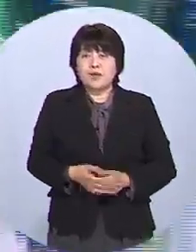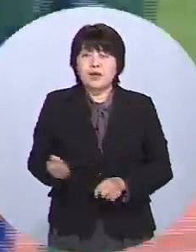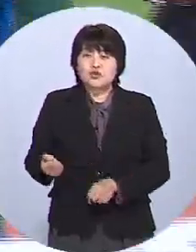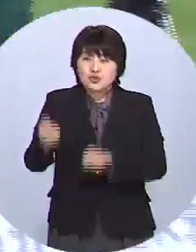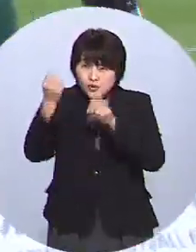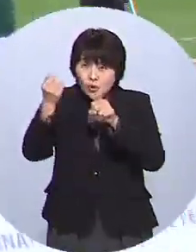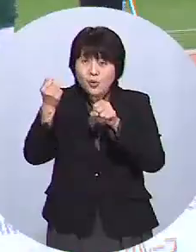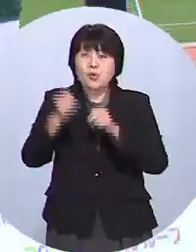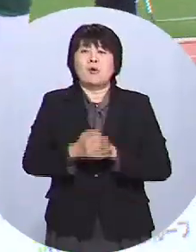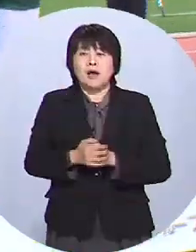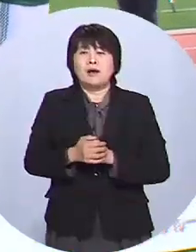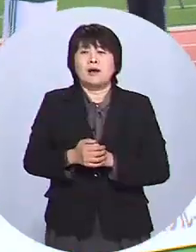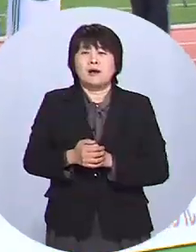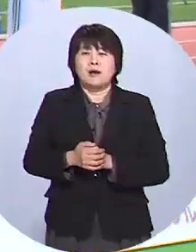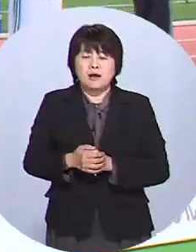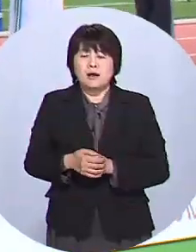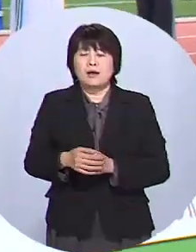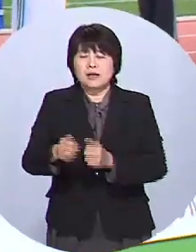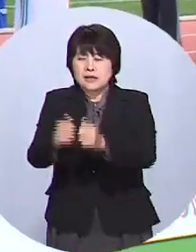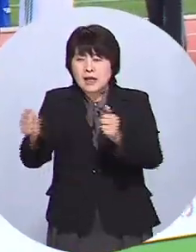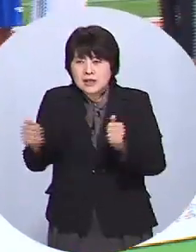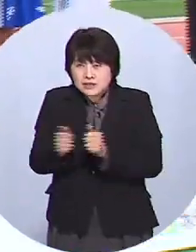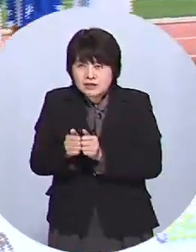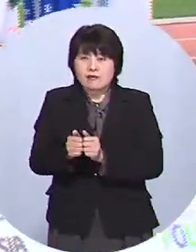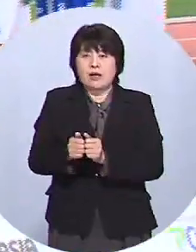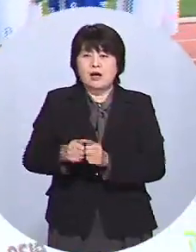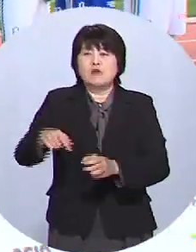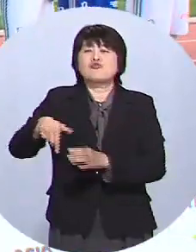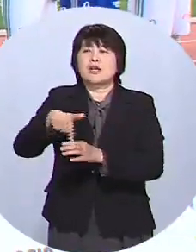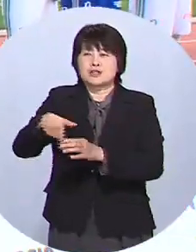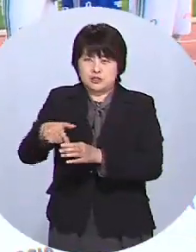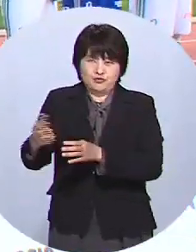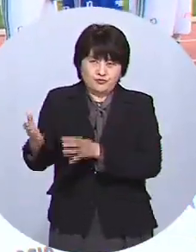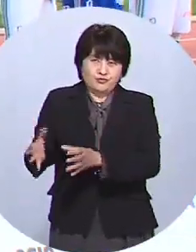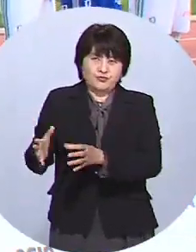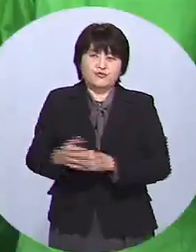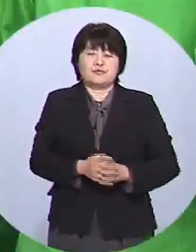優勝したのはアンダー16男子がパルメイラス、